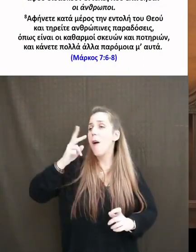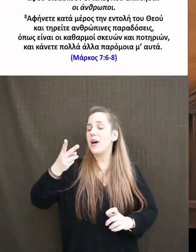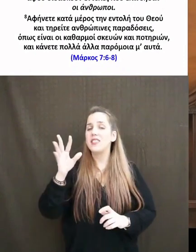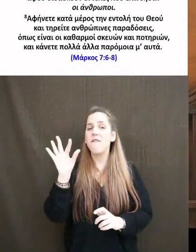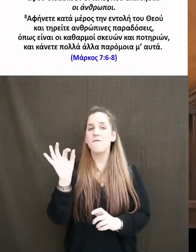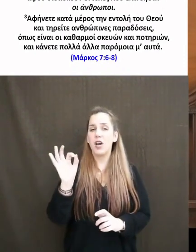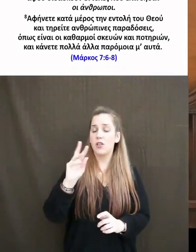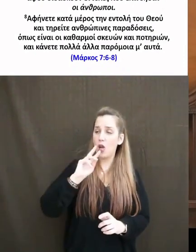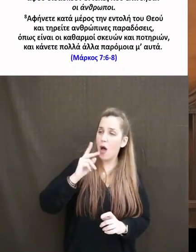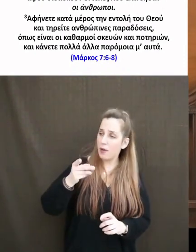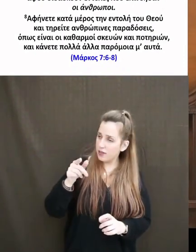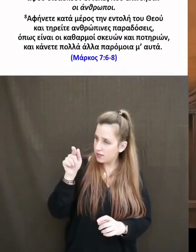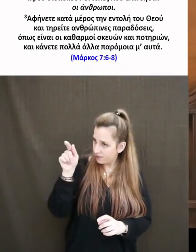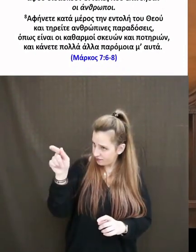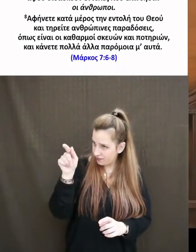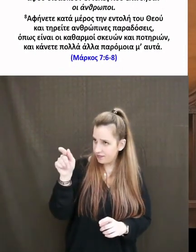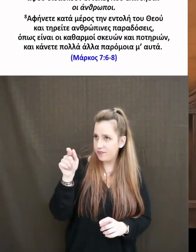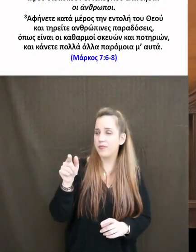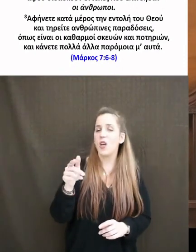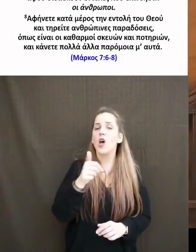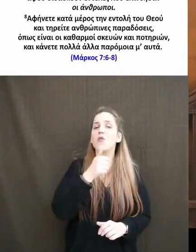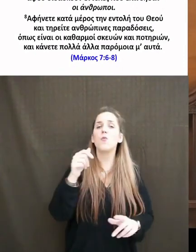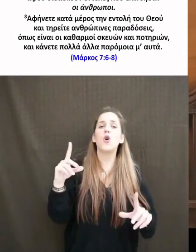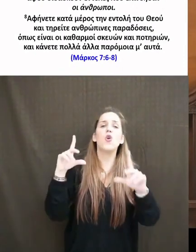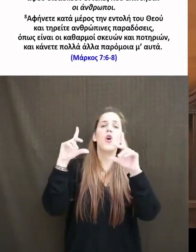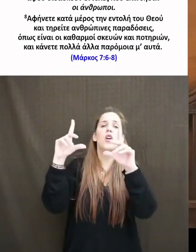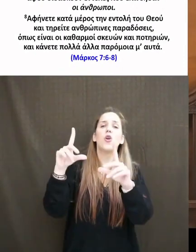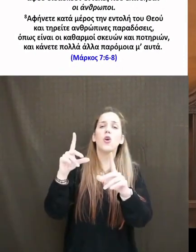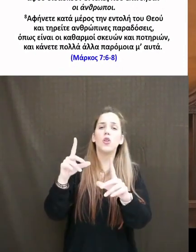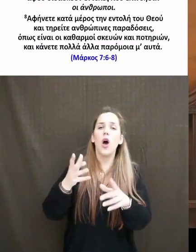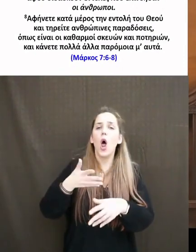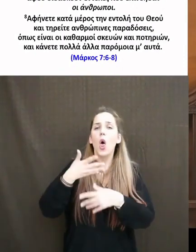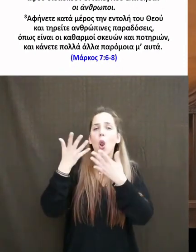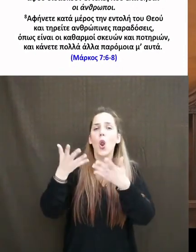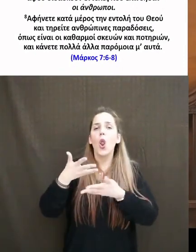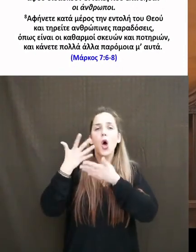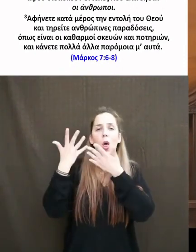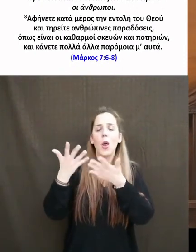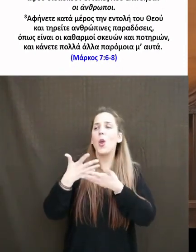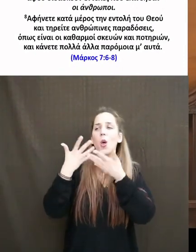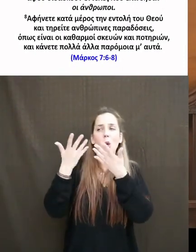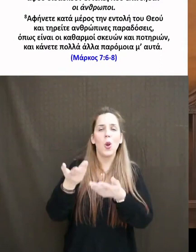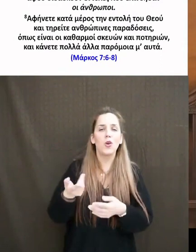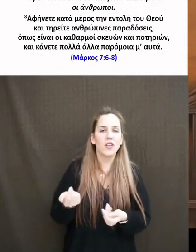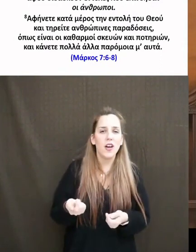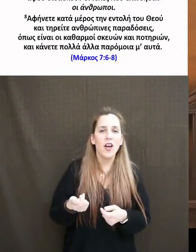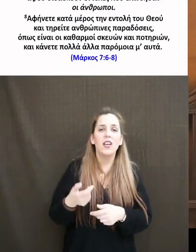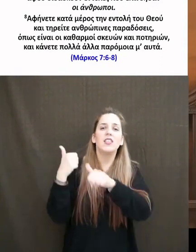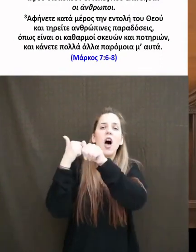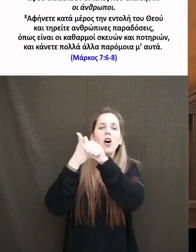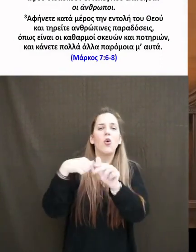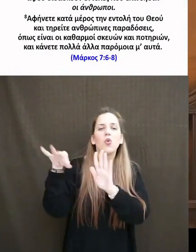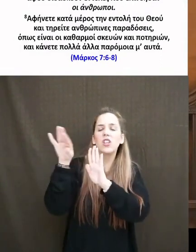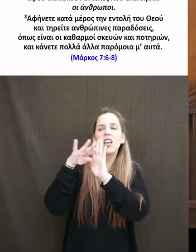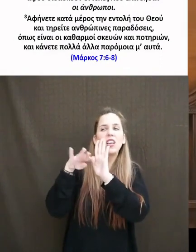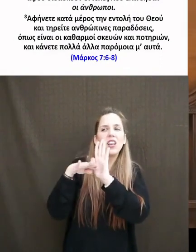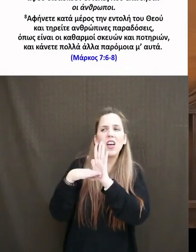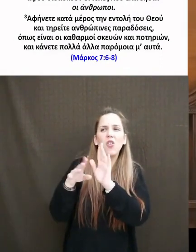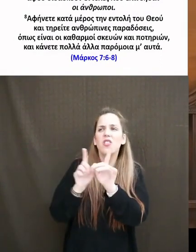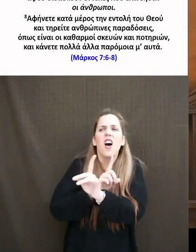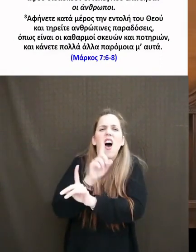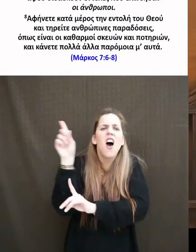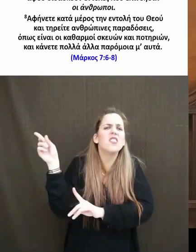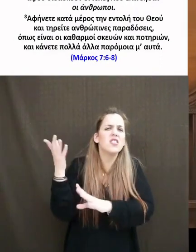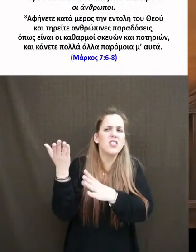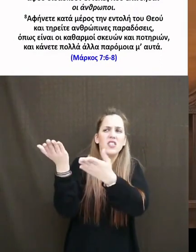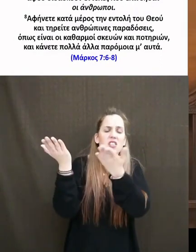λαός με τα χείλη με τιμάει. Η καρδιά τους όμως βρίσκεται πολύ μακριά μου. Δεν ωφελεί που με λατρεύουν αφού διδάσκουν